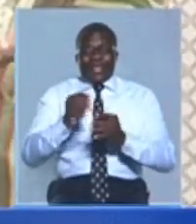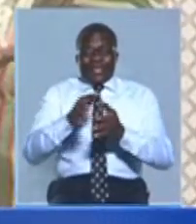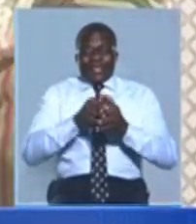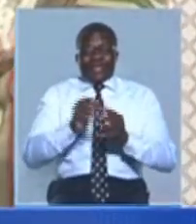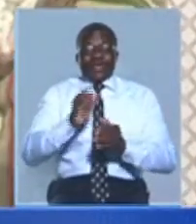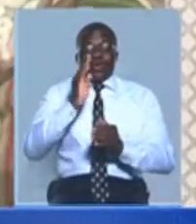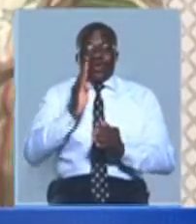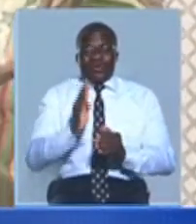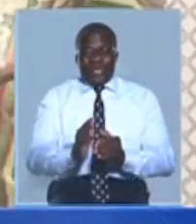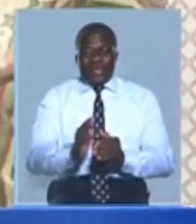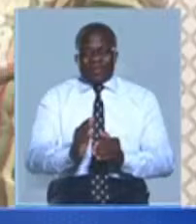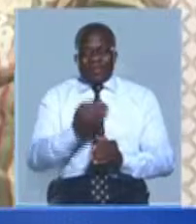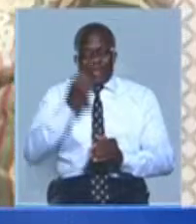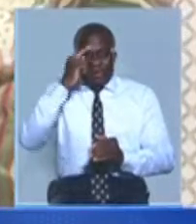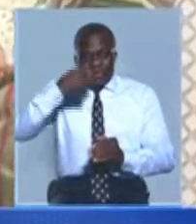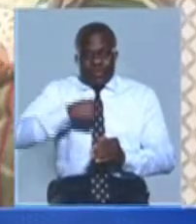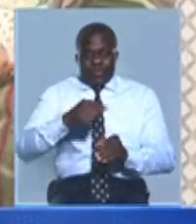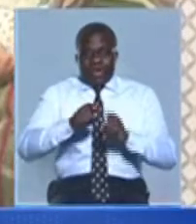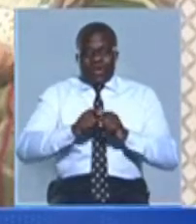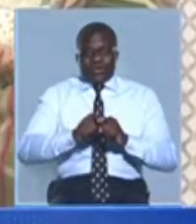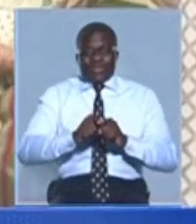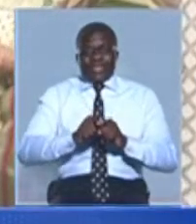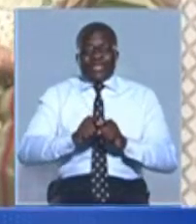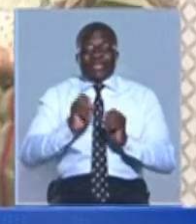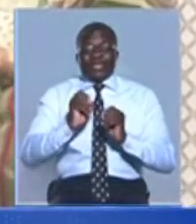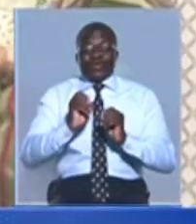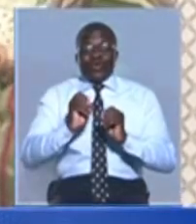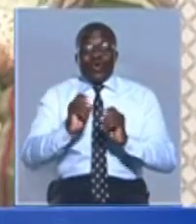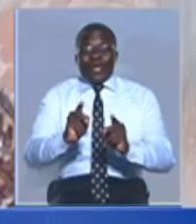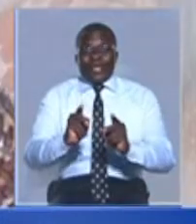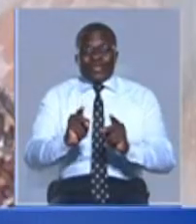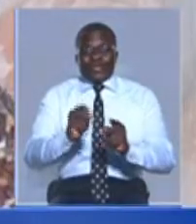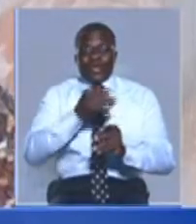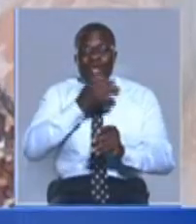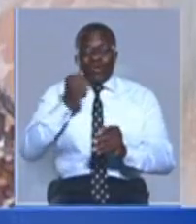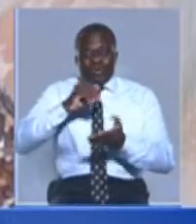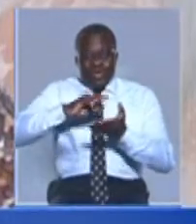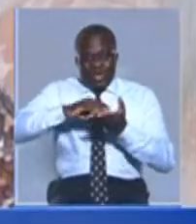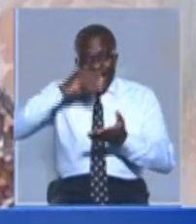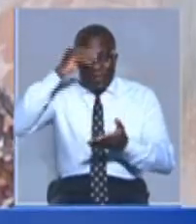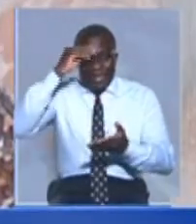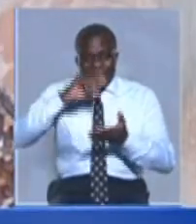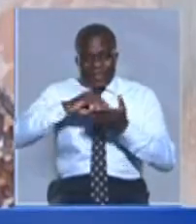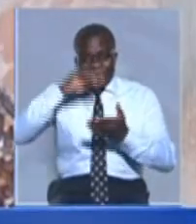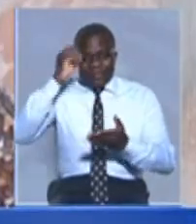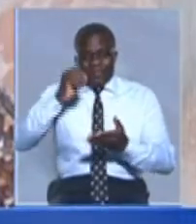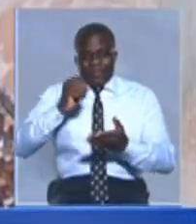Bénin. Et pour moi aussi, c'est une occasion à mieux apprendre